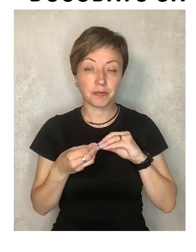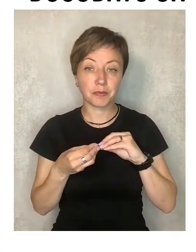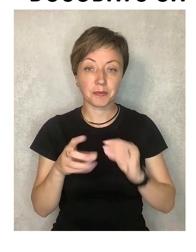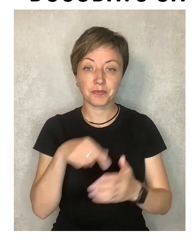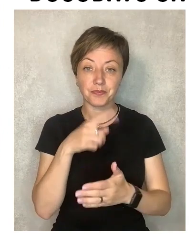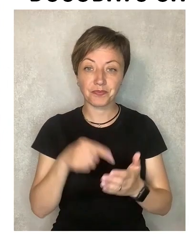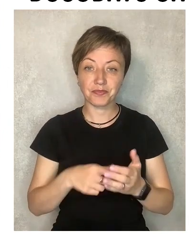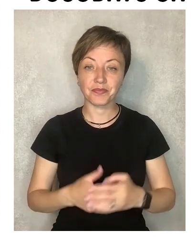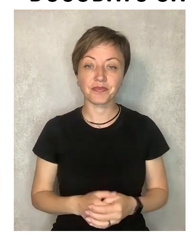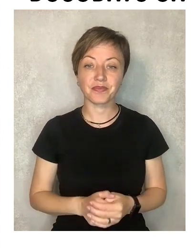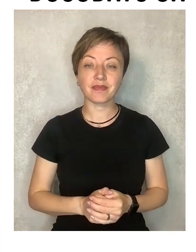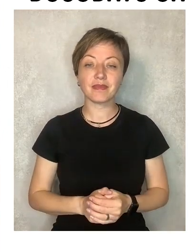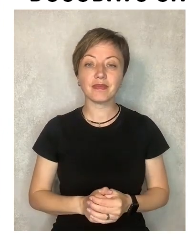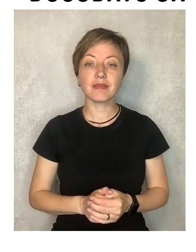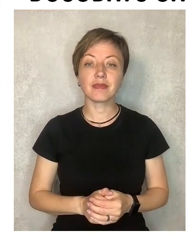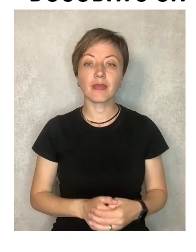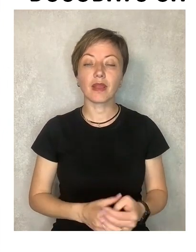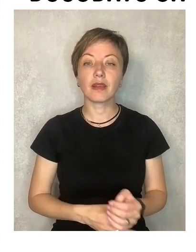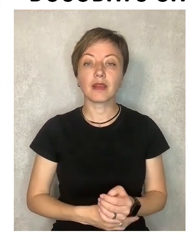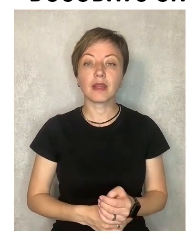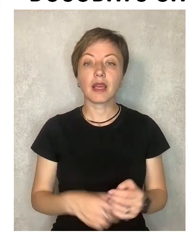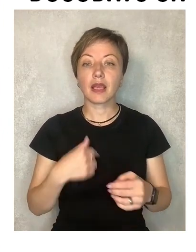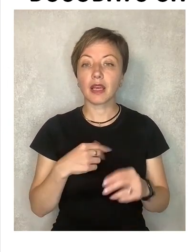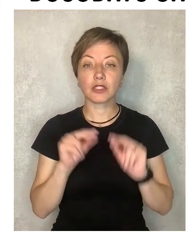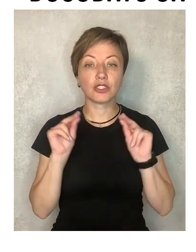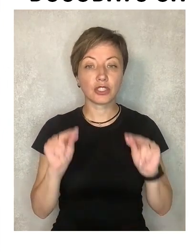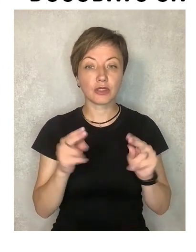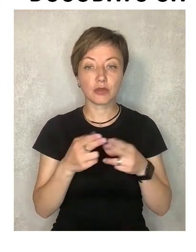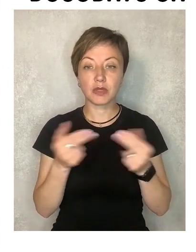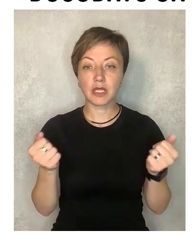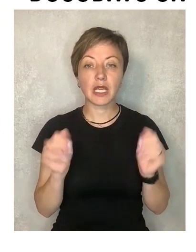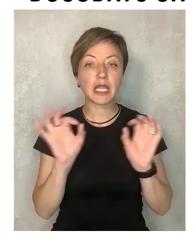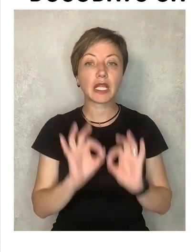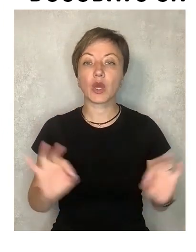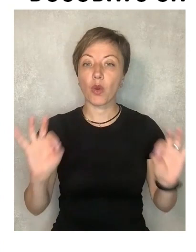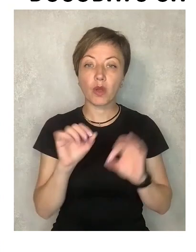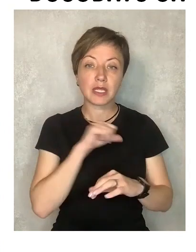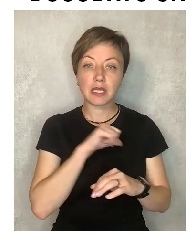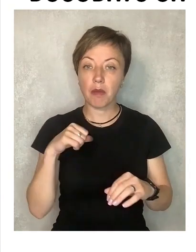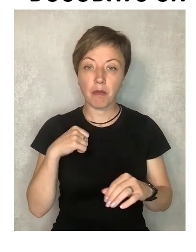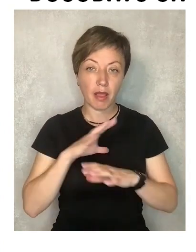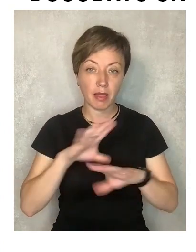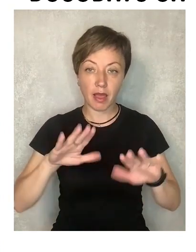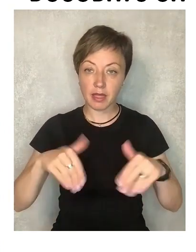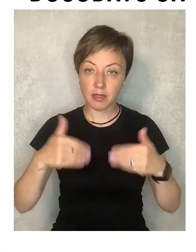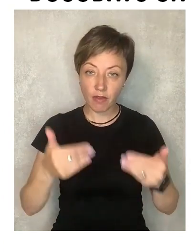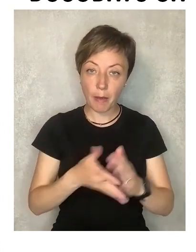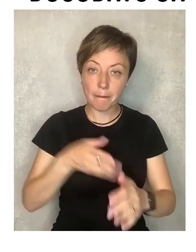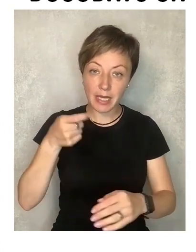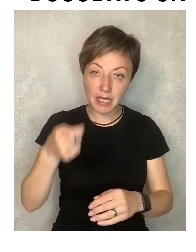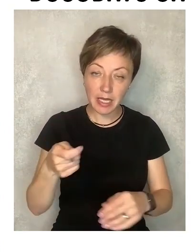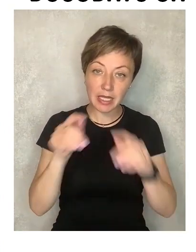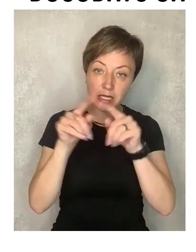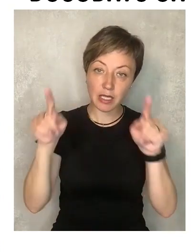в продовження. Теж я просто чесно признаюсь, я ніколи не сама не ініціювала петицію, я, звісно, її підписувала.